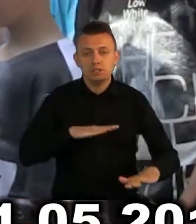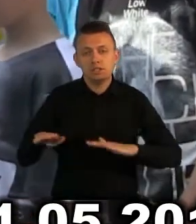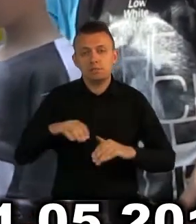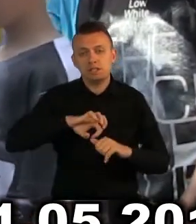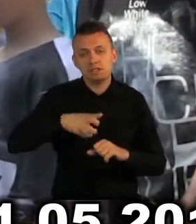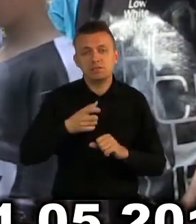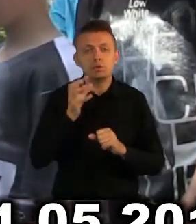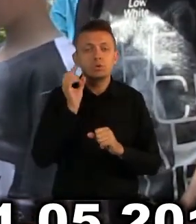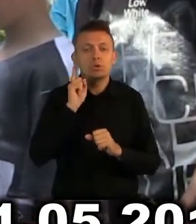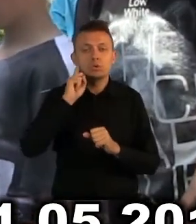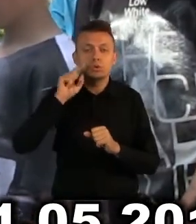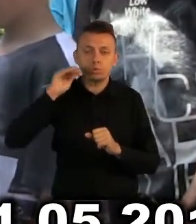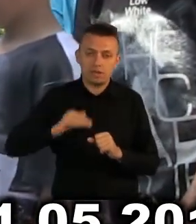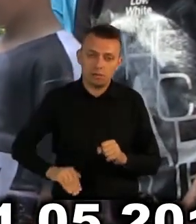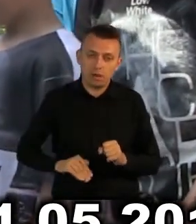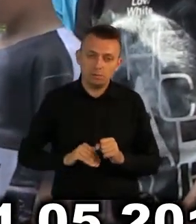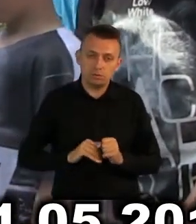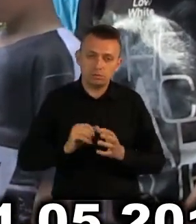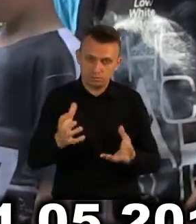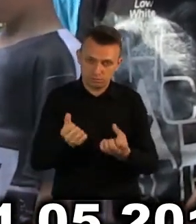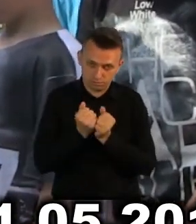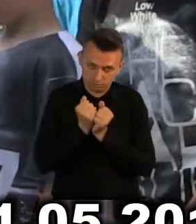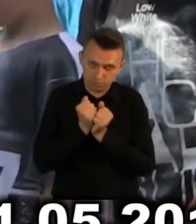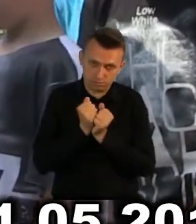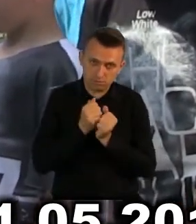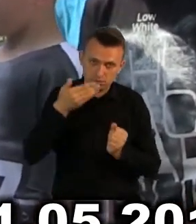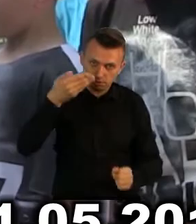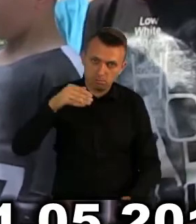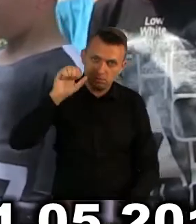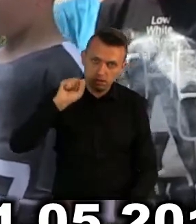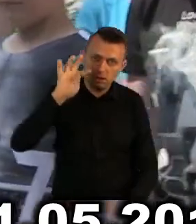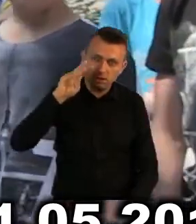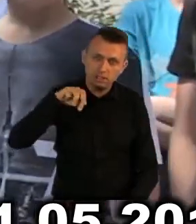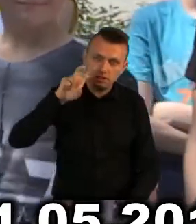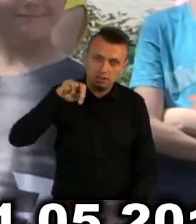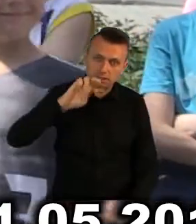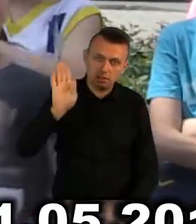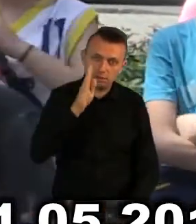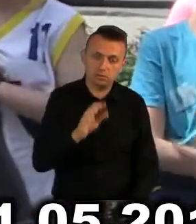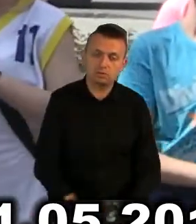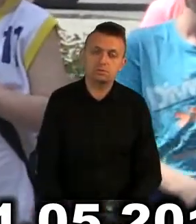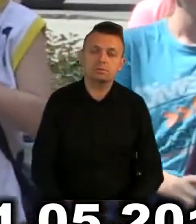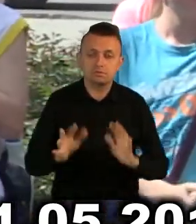Pierwsze miejsce w kategorii chłopców zdobył Mateusz Gładysiak.